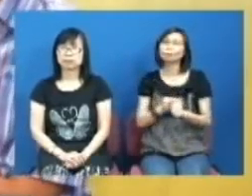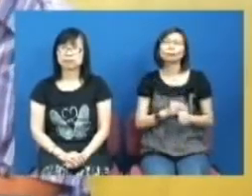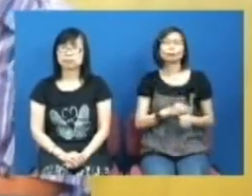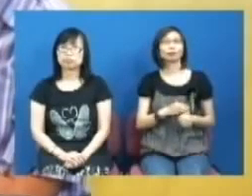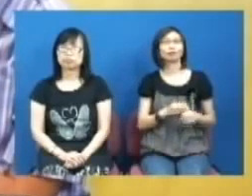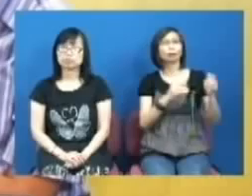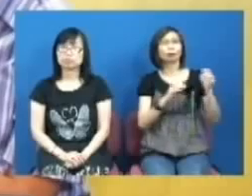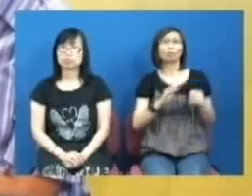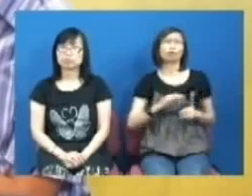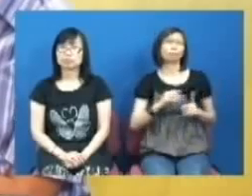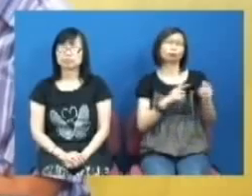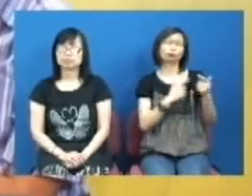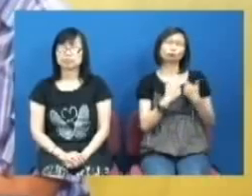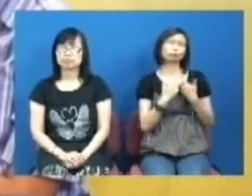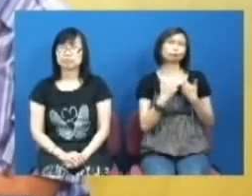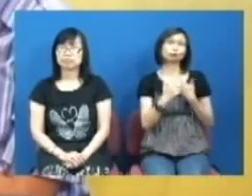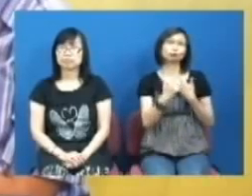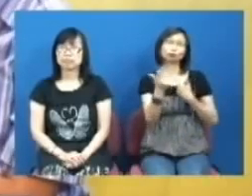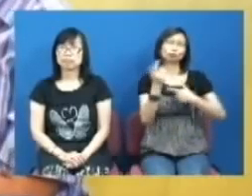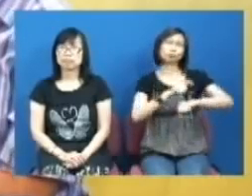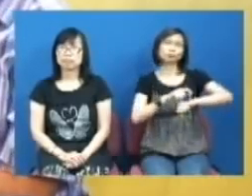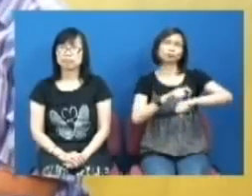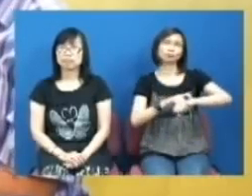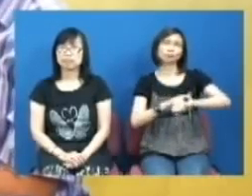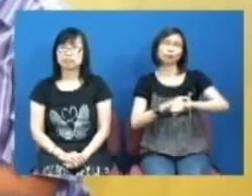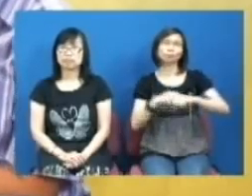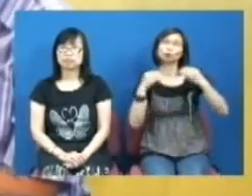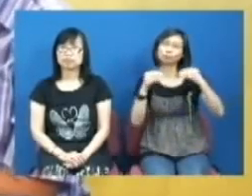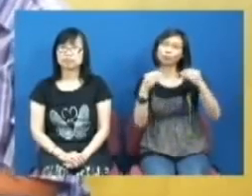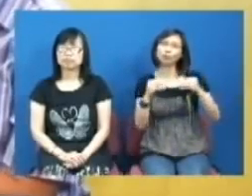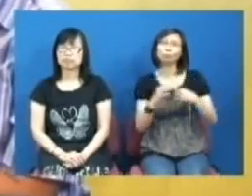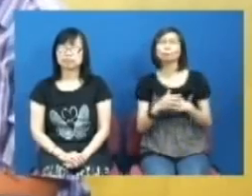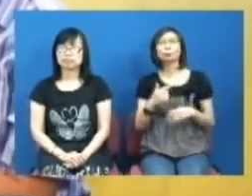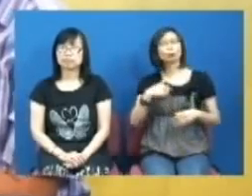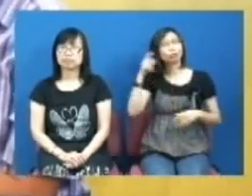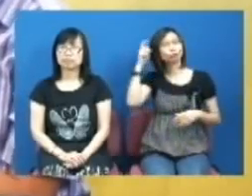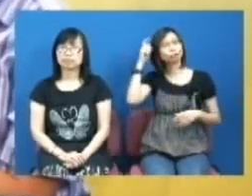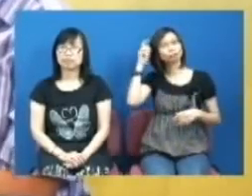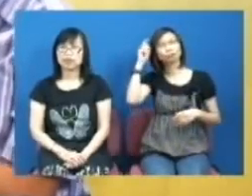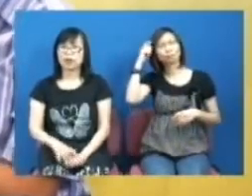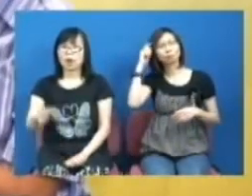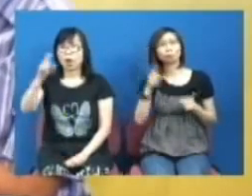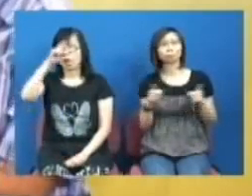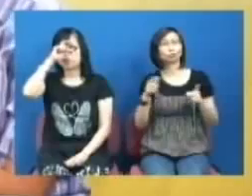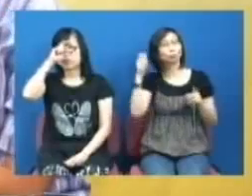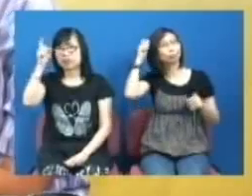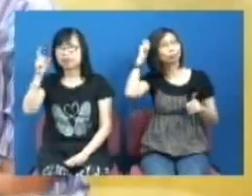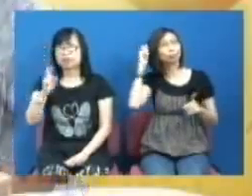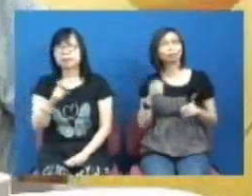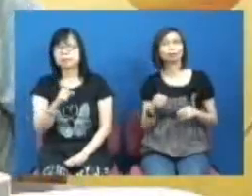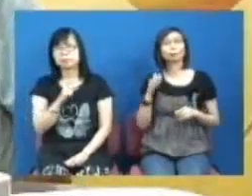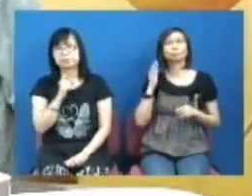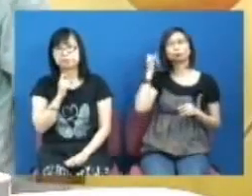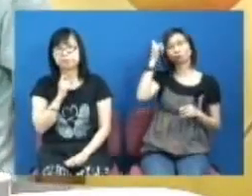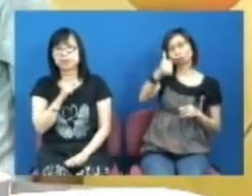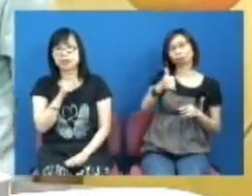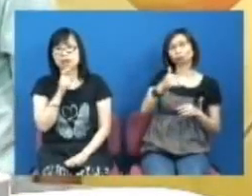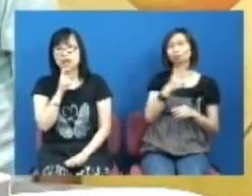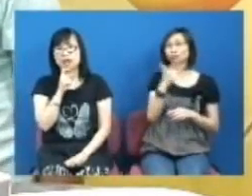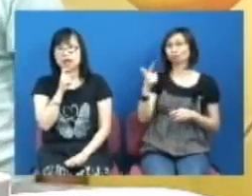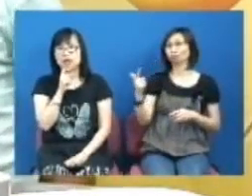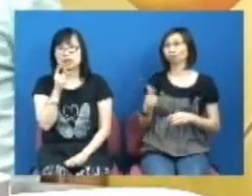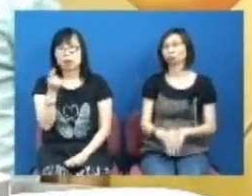了。所以長毛，我諗你都係多啲出去呢啲。 我記得其實有個問有個好